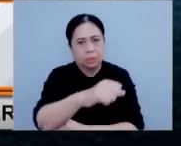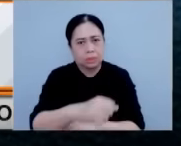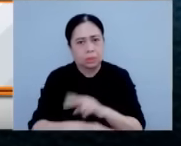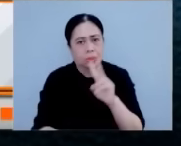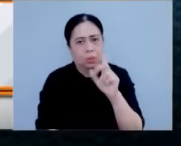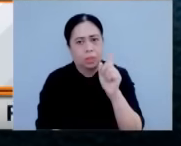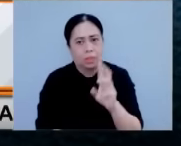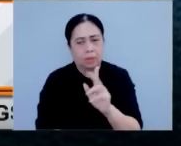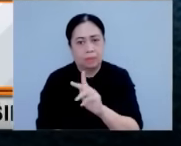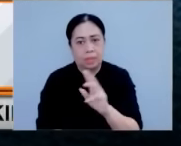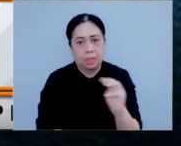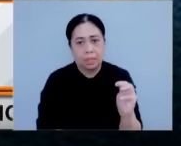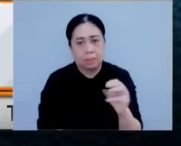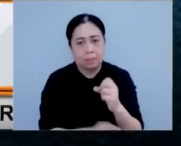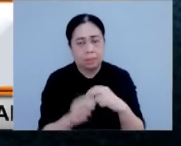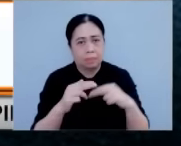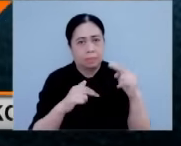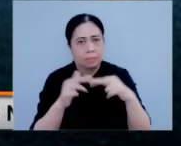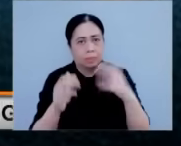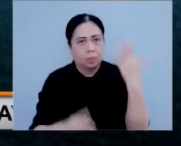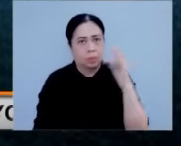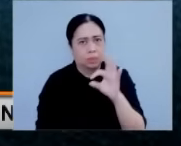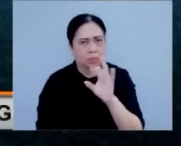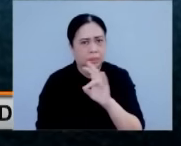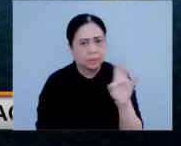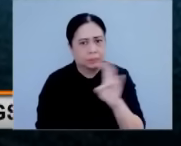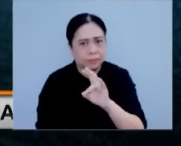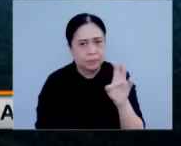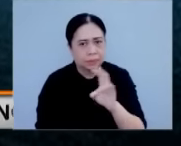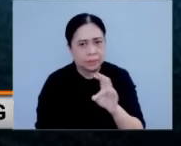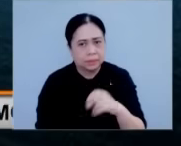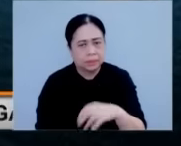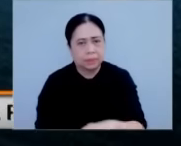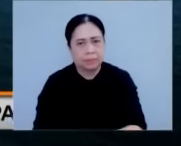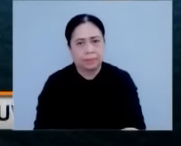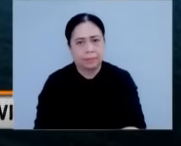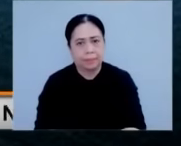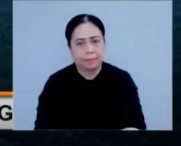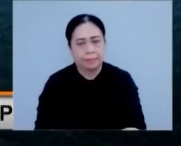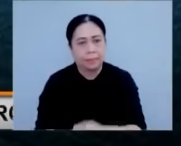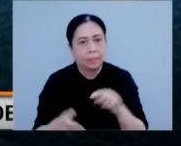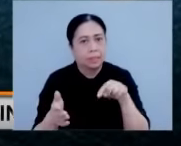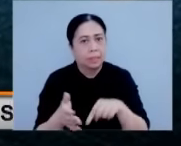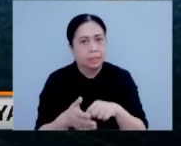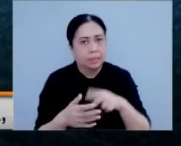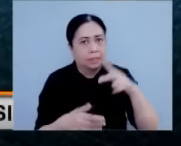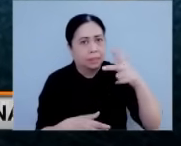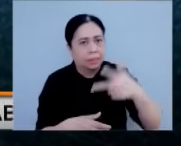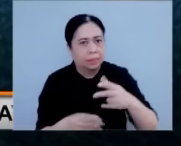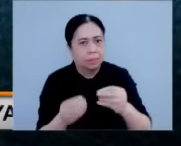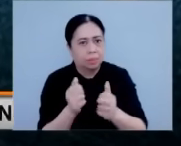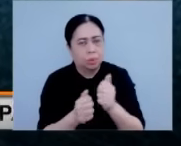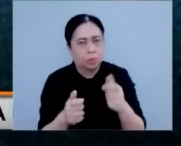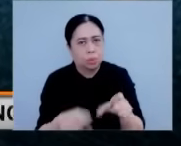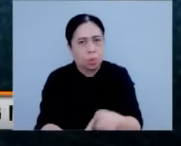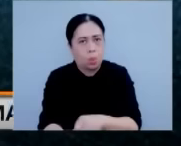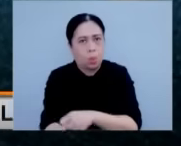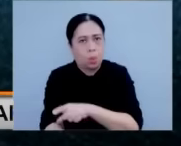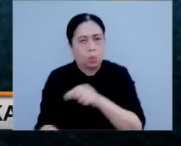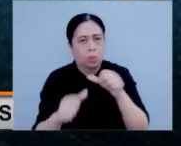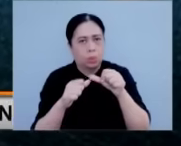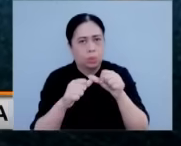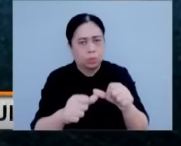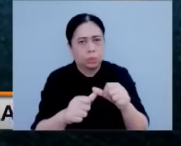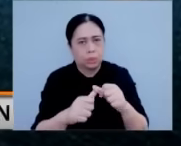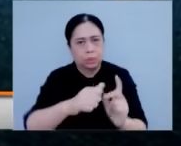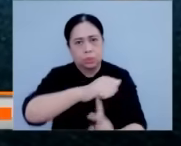pang 1977 sa tawid ng Pantasco River. Ito ang pangatlong pinakamahabang continuous truss bridge sa mundo. Ang continuous truss bridge